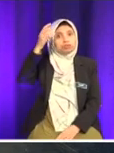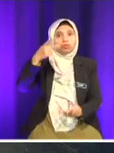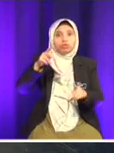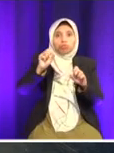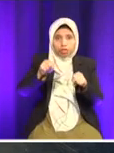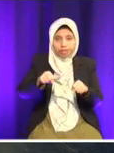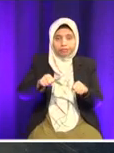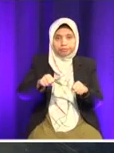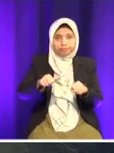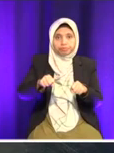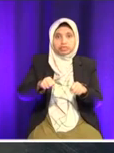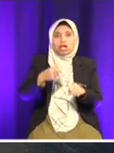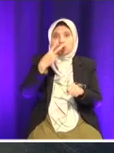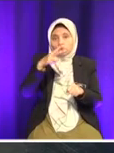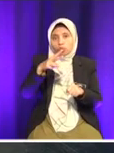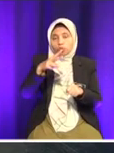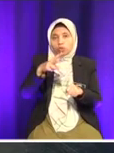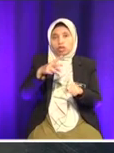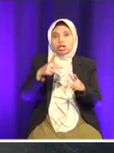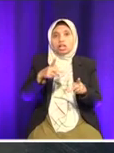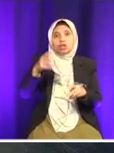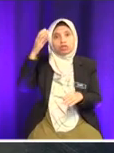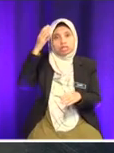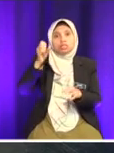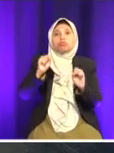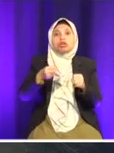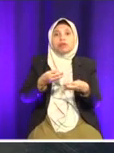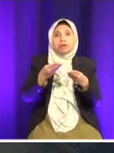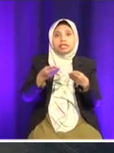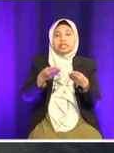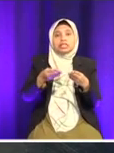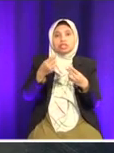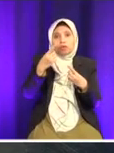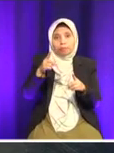Iya betul oke untuk bentuk